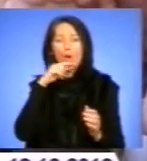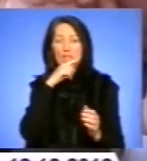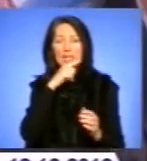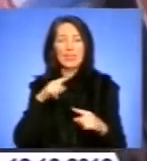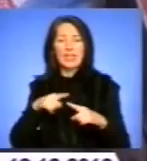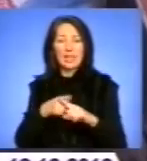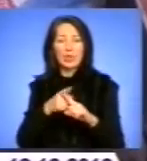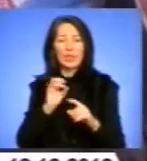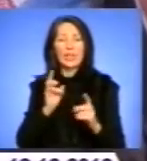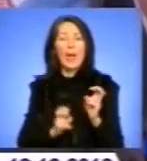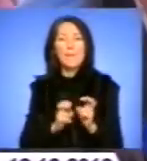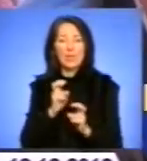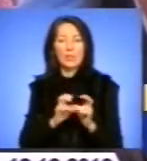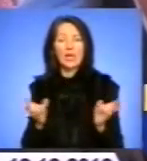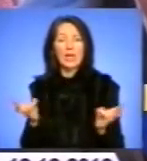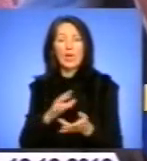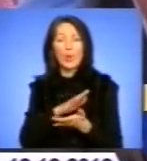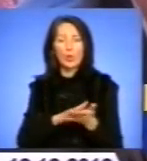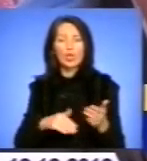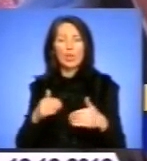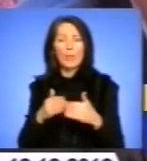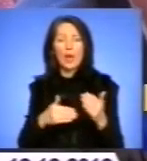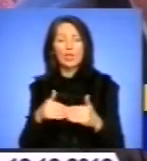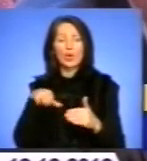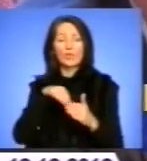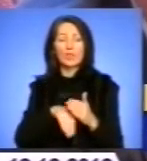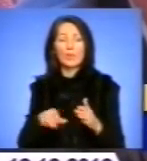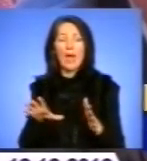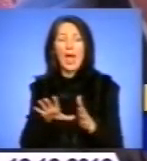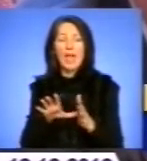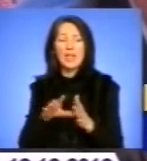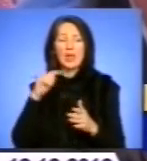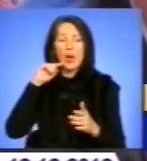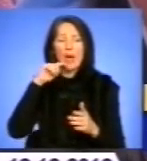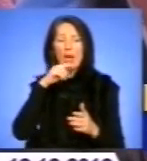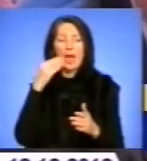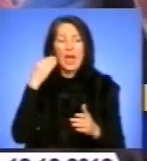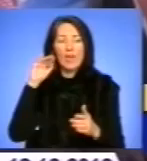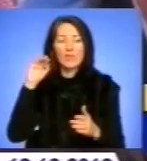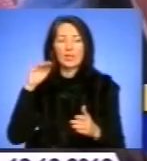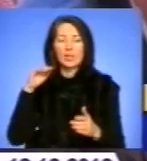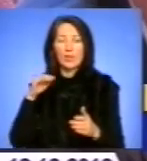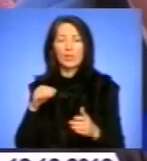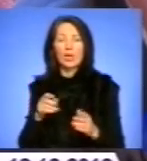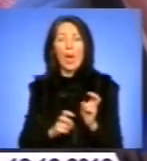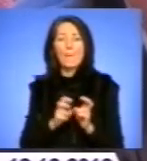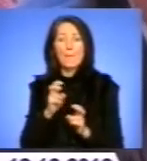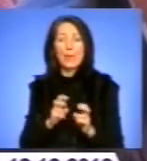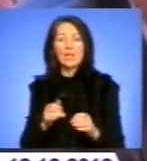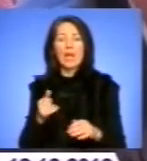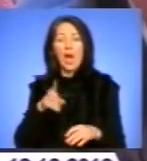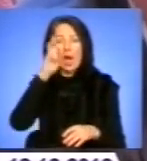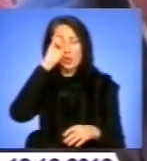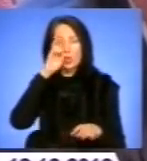фахівці. Необхідно продовжити практику внедрення енергоефективних мероприятий підприємствами на